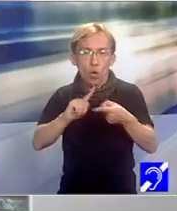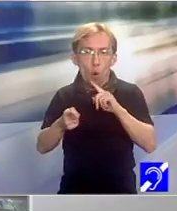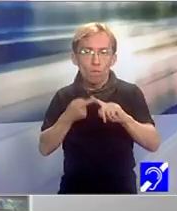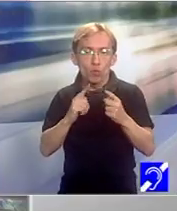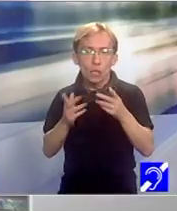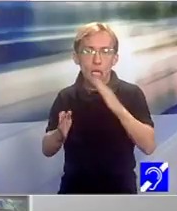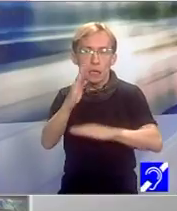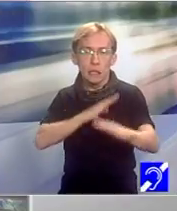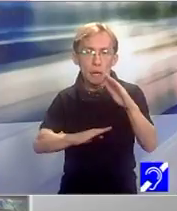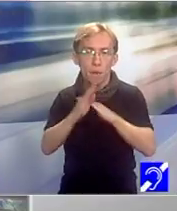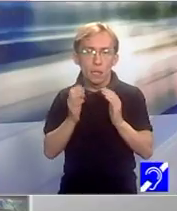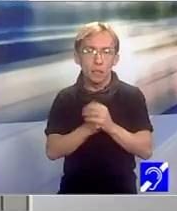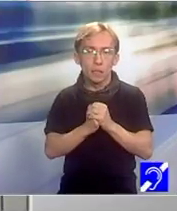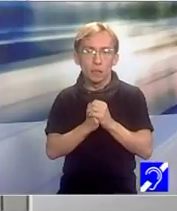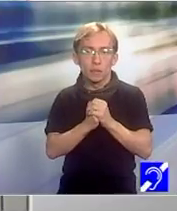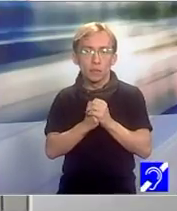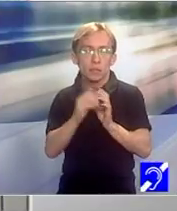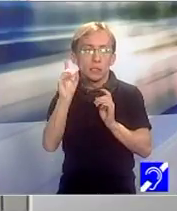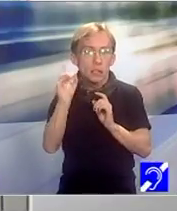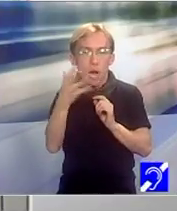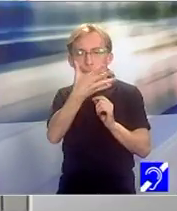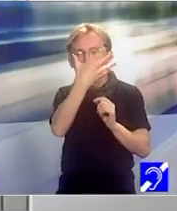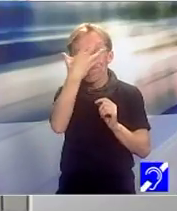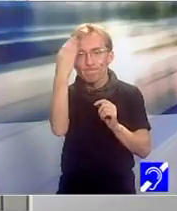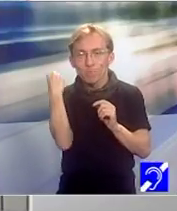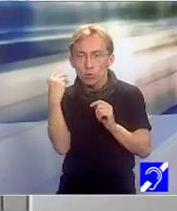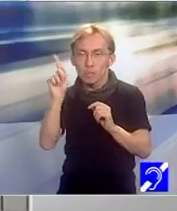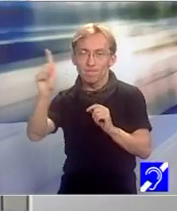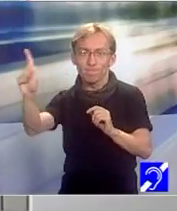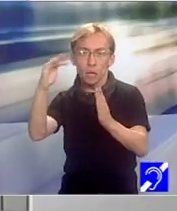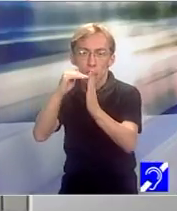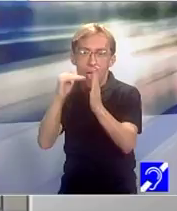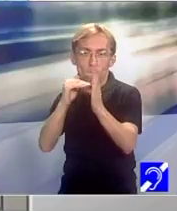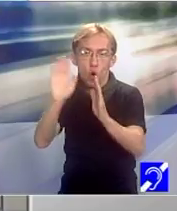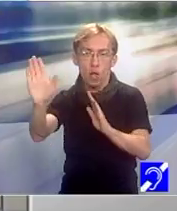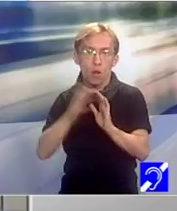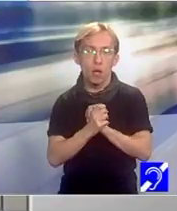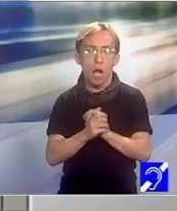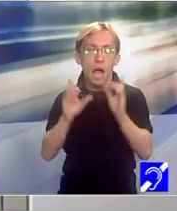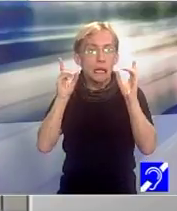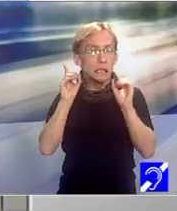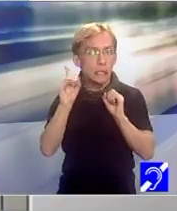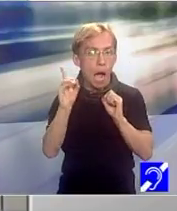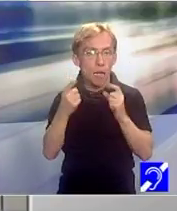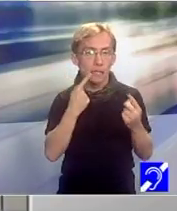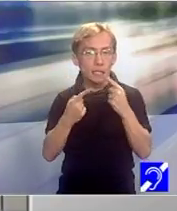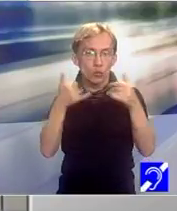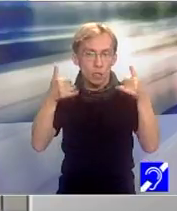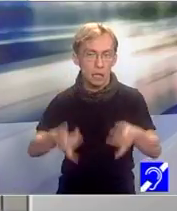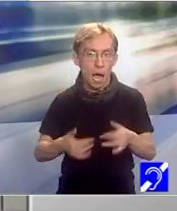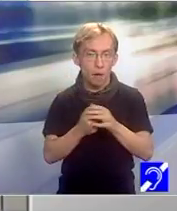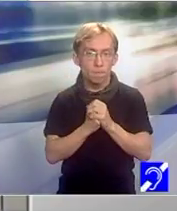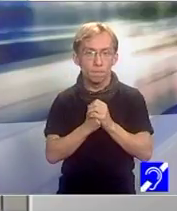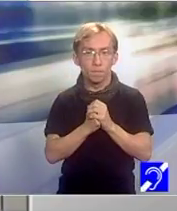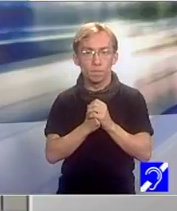2. Sau chiar adesea uitând de propriile lor nevoi. Ăsta este de fapt și discursul pe care l-am auzit adesea